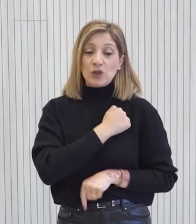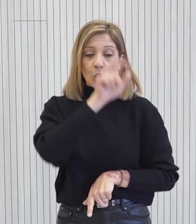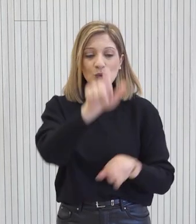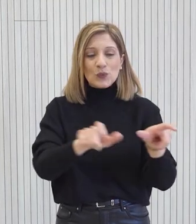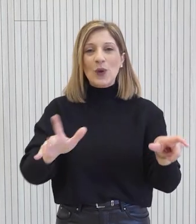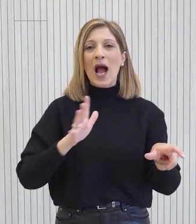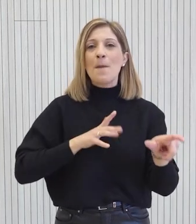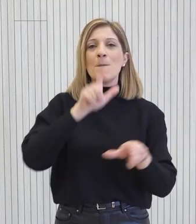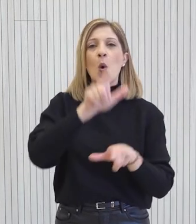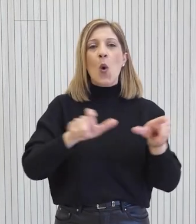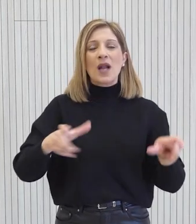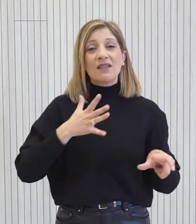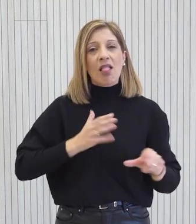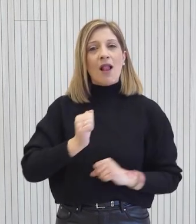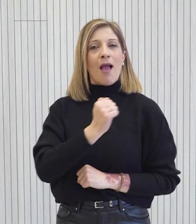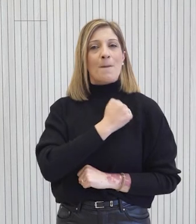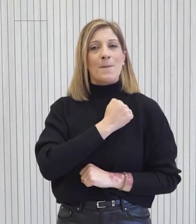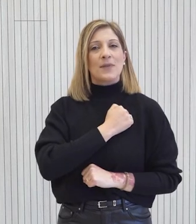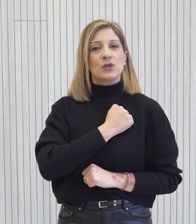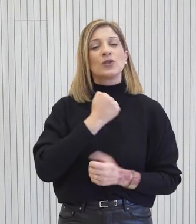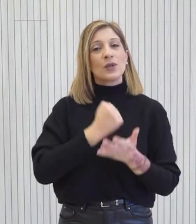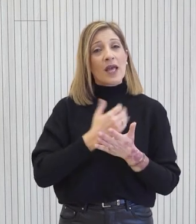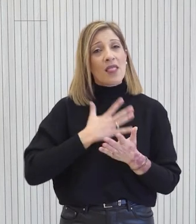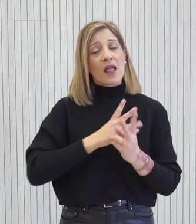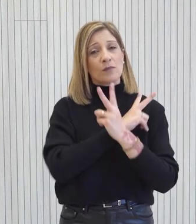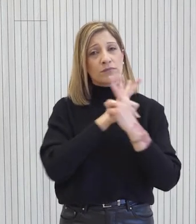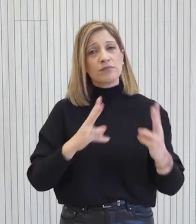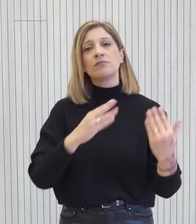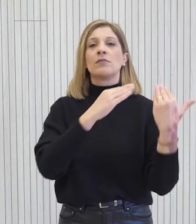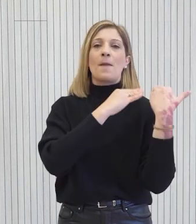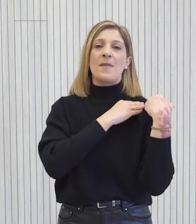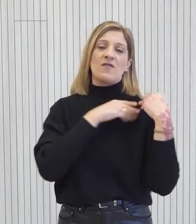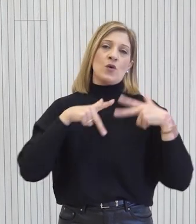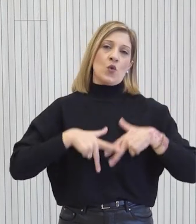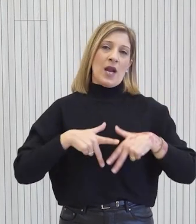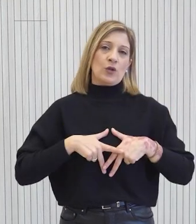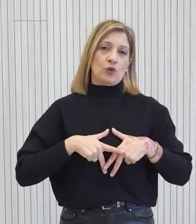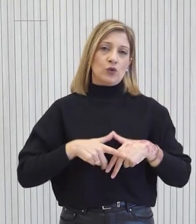και να προωθήσει την οικοδόμηση ενός πιο διάφανου, υπεύθυνου και συμμετοχικού κράτους.